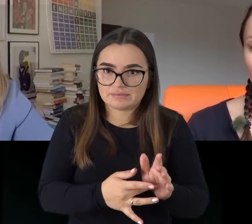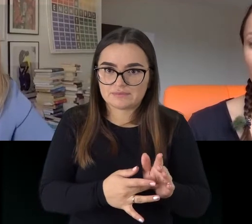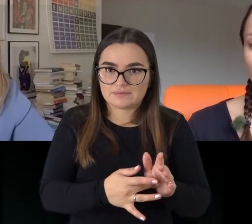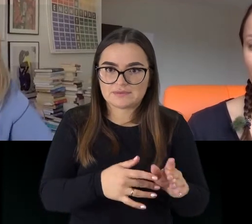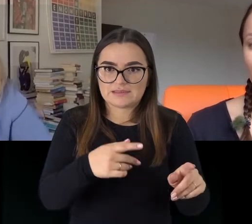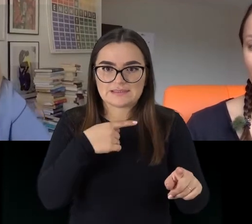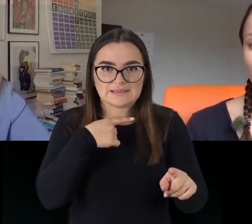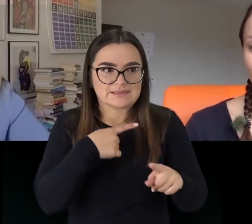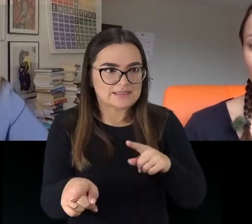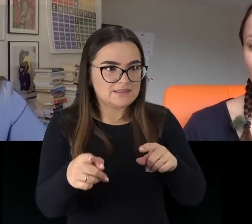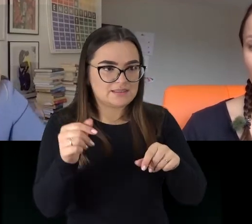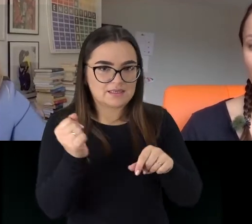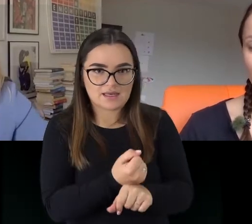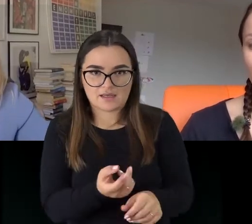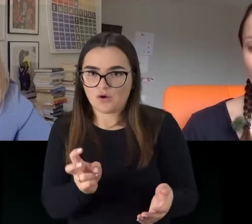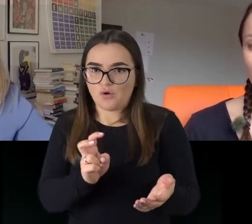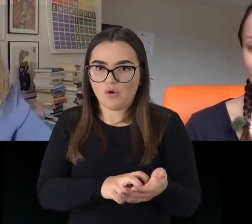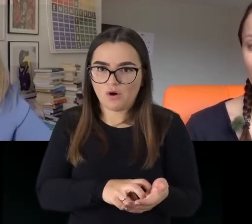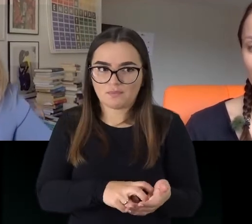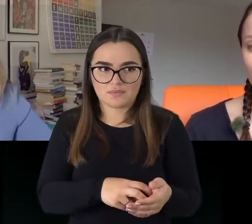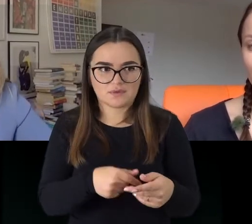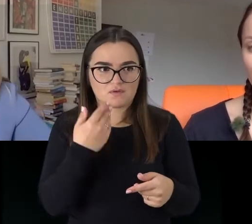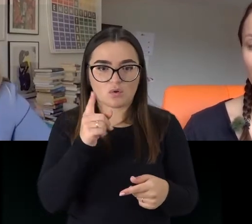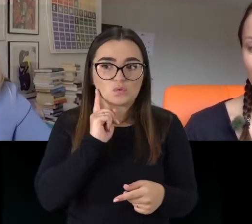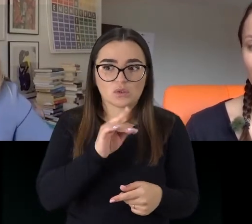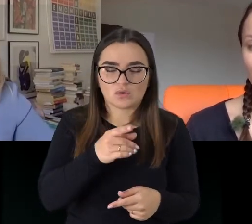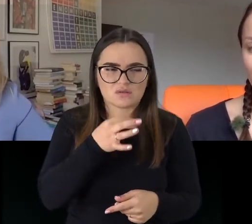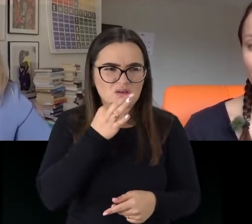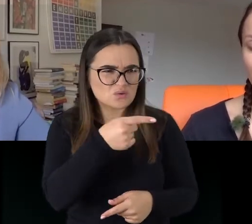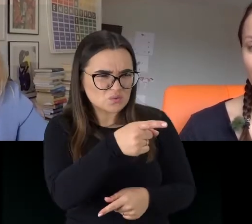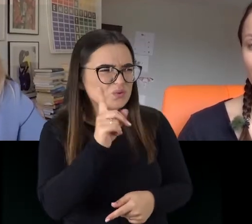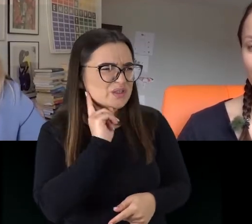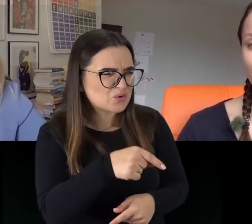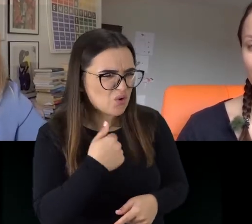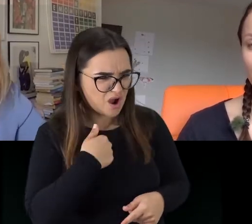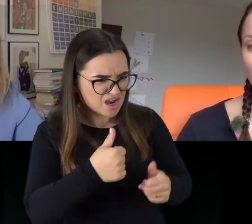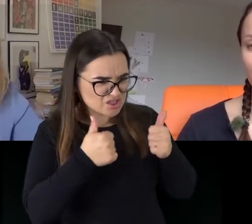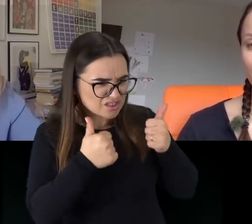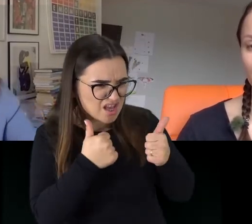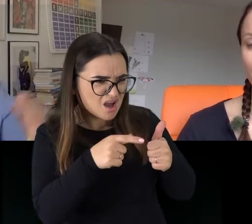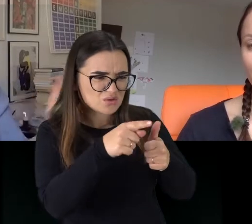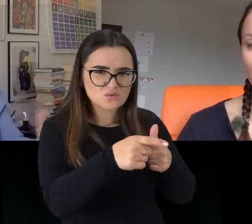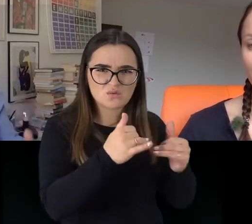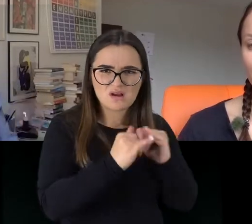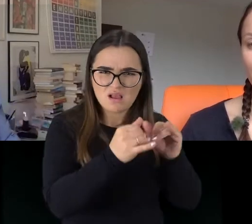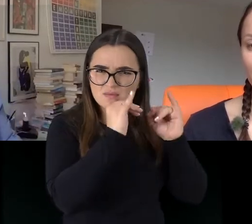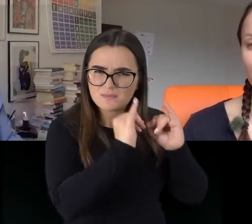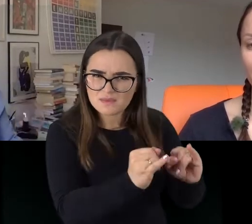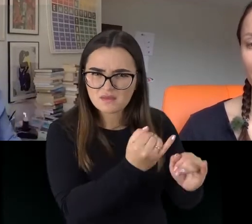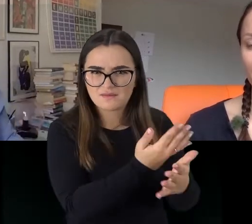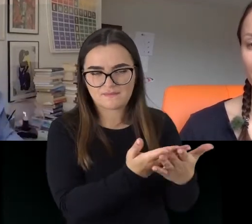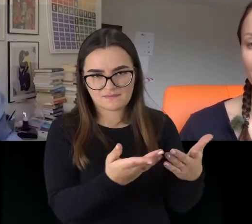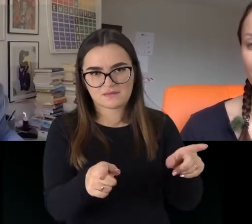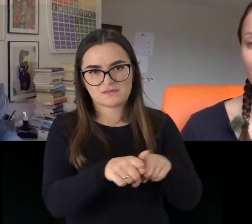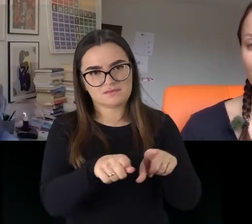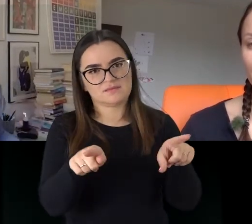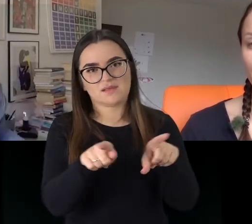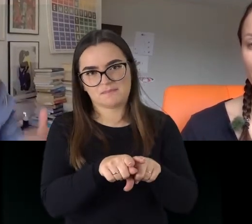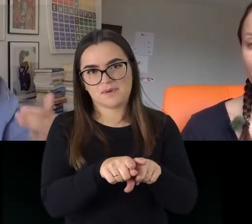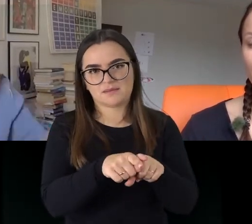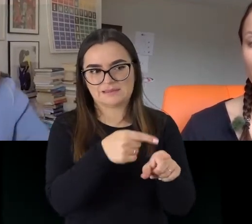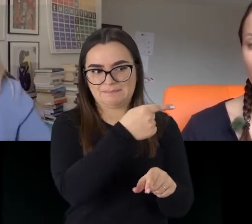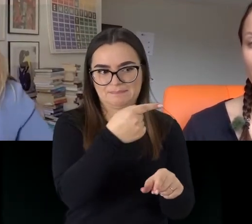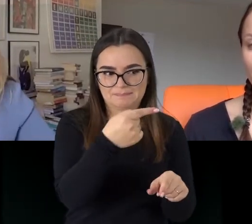tu nenori, kaip tu drįsti, kaip tu savo nuotaikas demonstruoji, aš tau toks geras, o tu štai toks, ne? Tai čia irgi lygiai tas toksai dar vienas